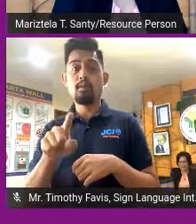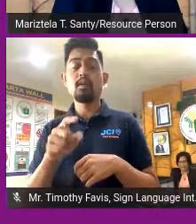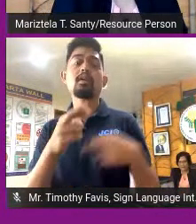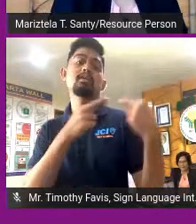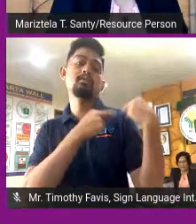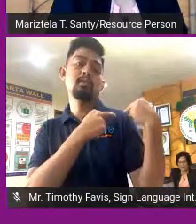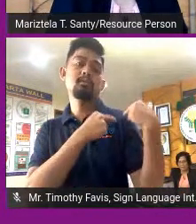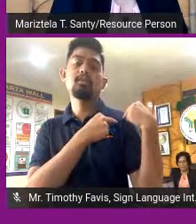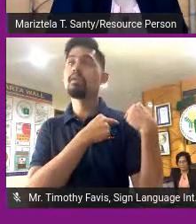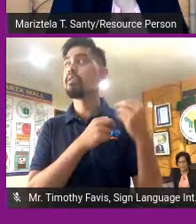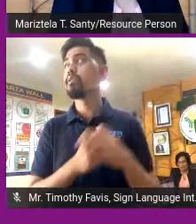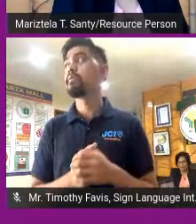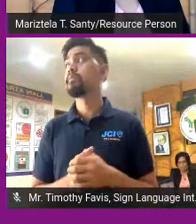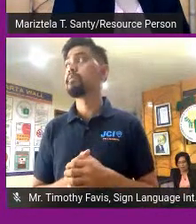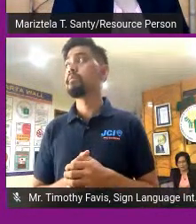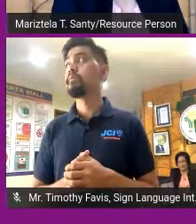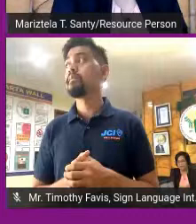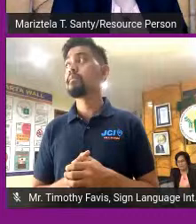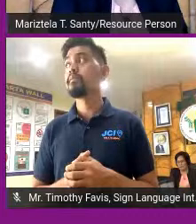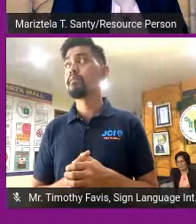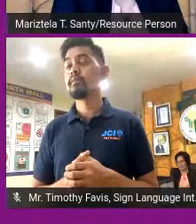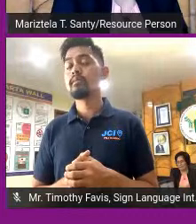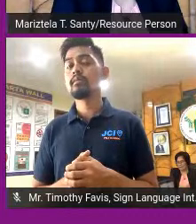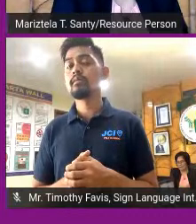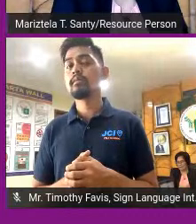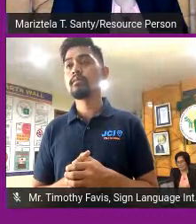ka. Pag ikaw daw ay